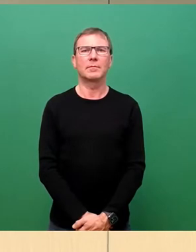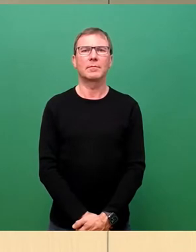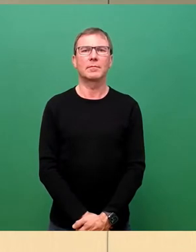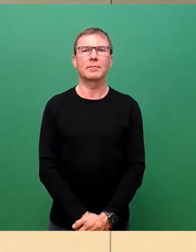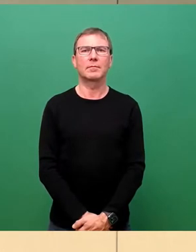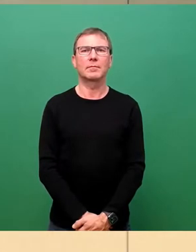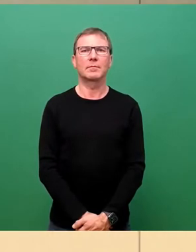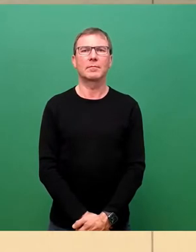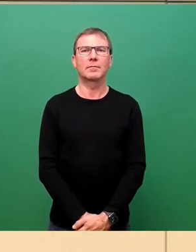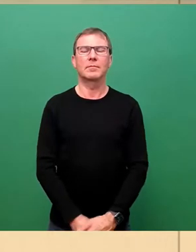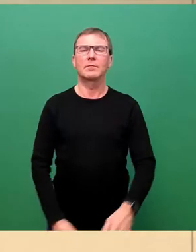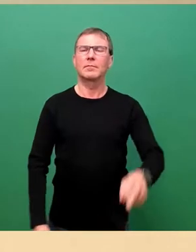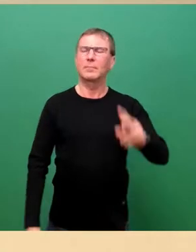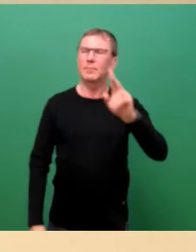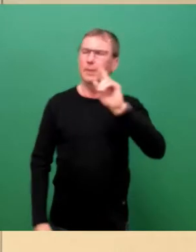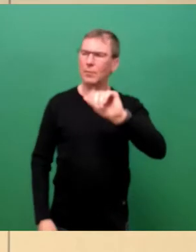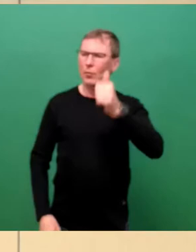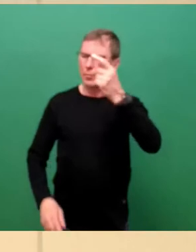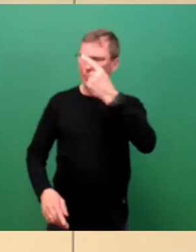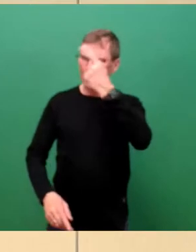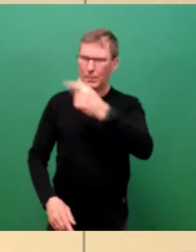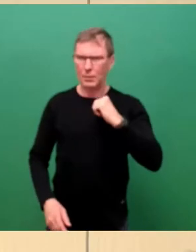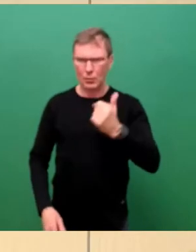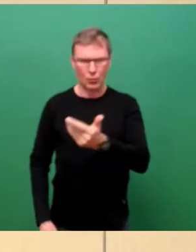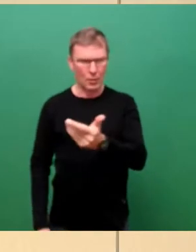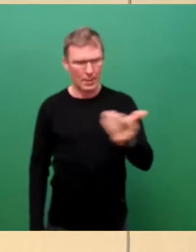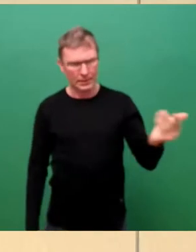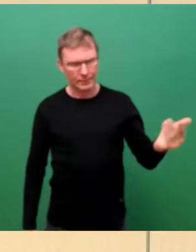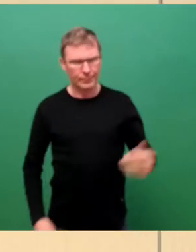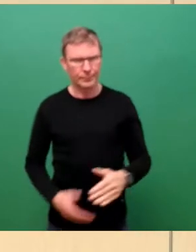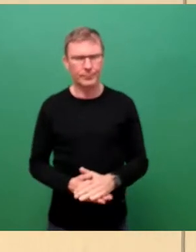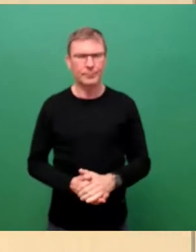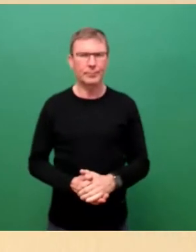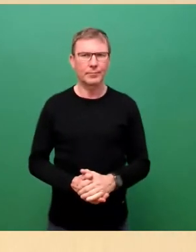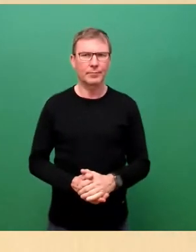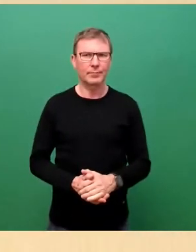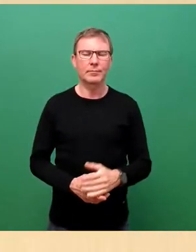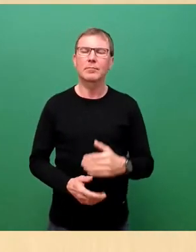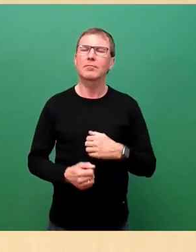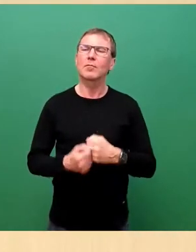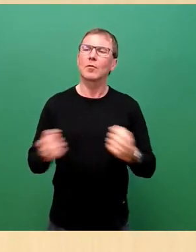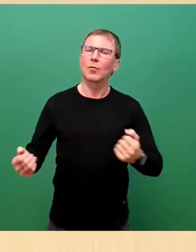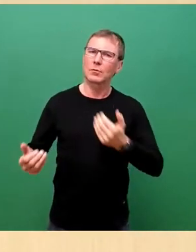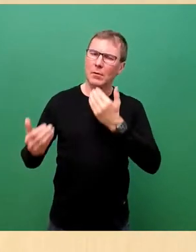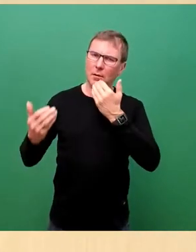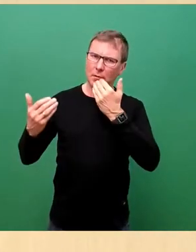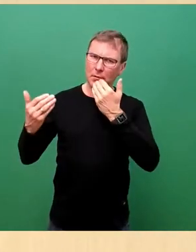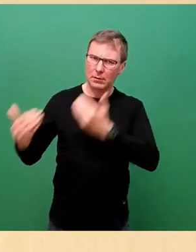Sehr geehrter Herr Oberbürgermeister, liebe Kolleginnen und Kollegen, meinen großen Dank an die